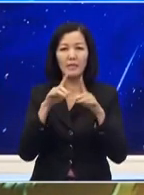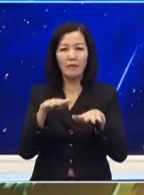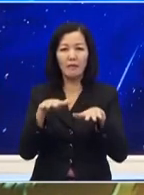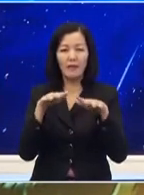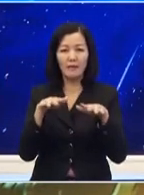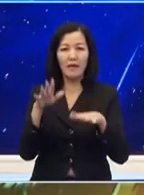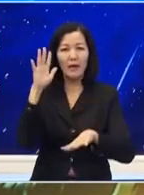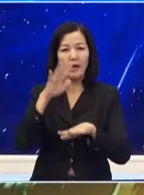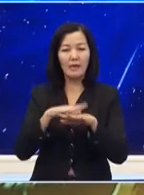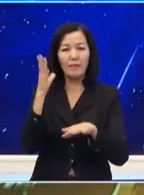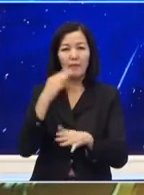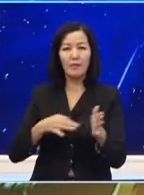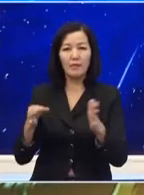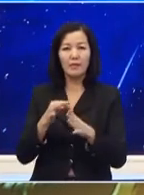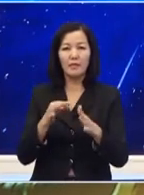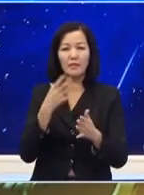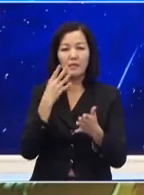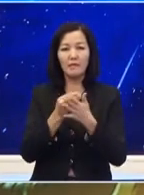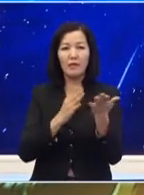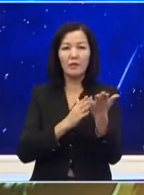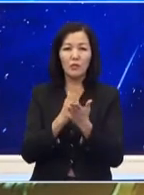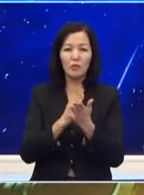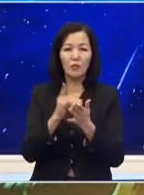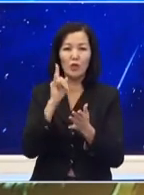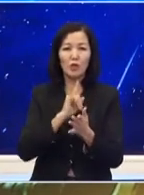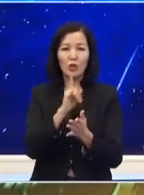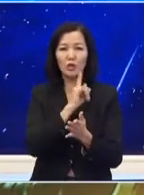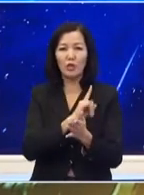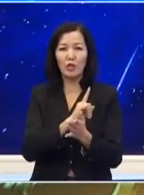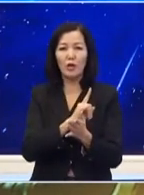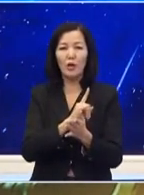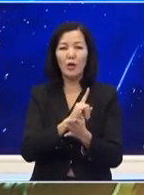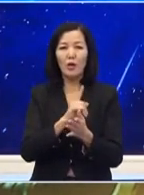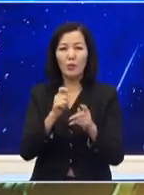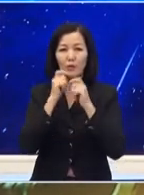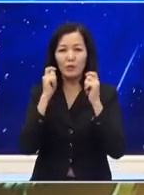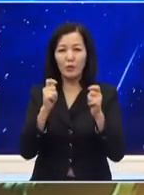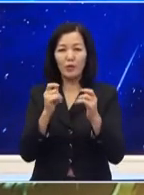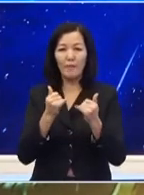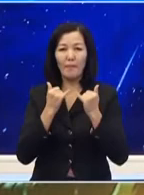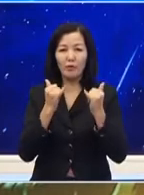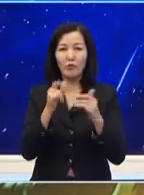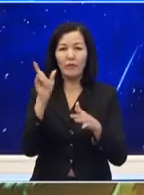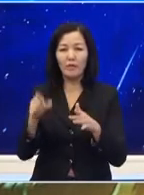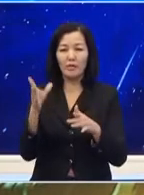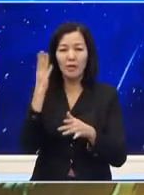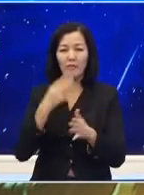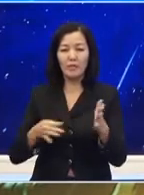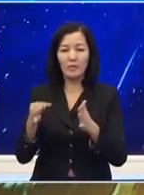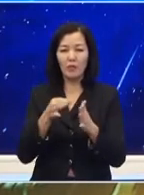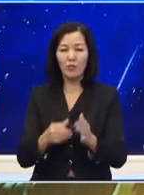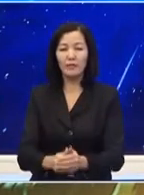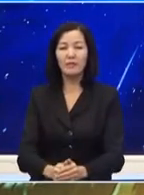и аким Алматинской области. За свои заслуги женщина-юбиляр удостоилась звания почетного гражданина